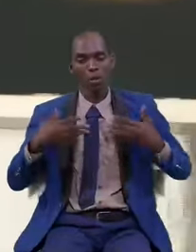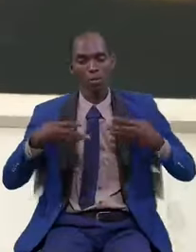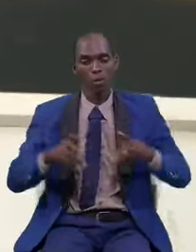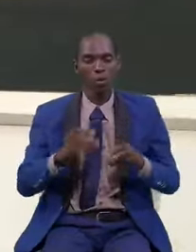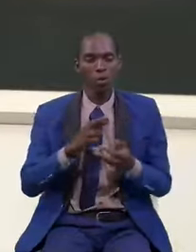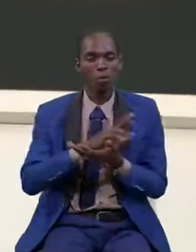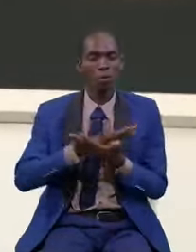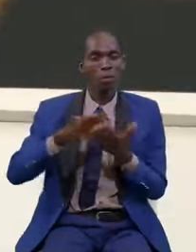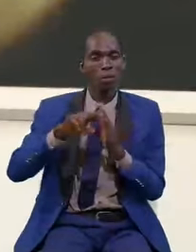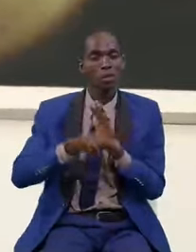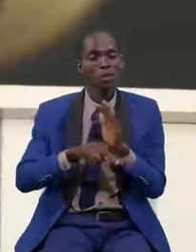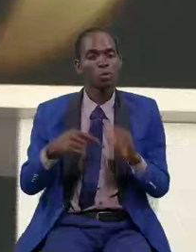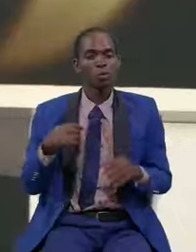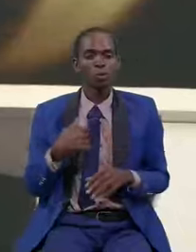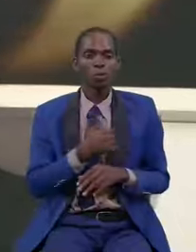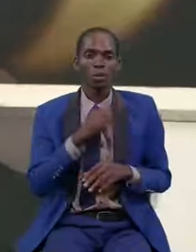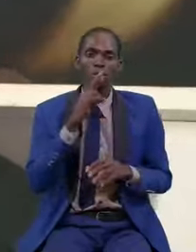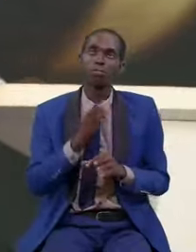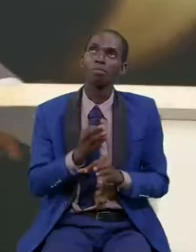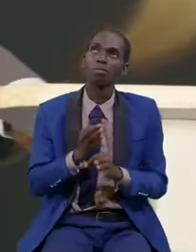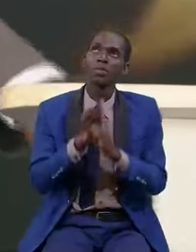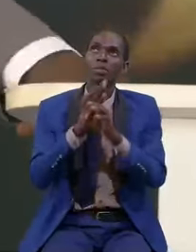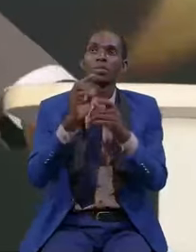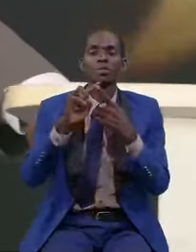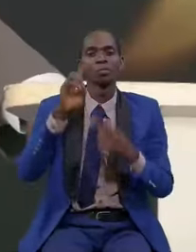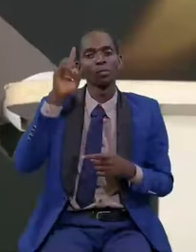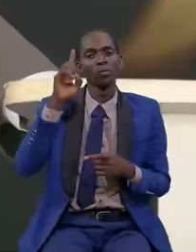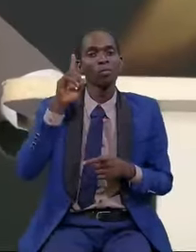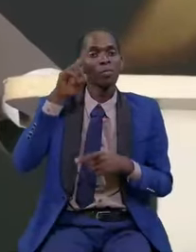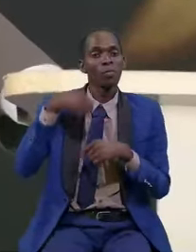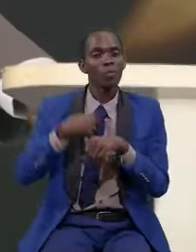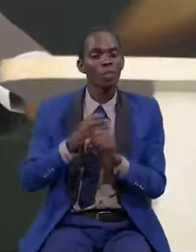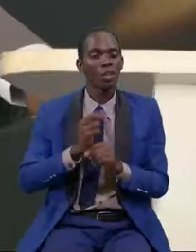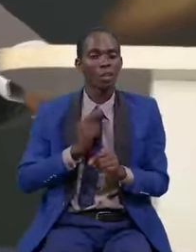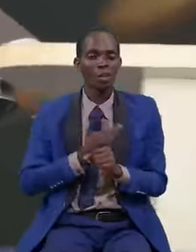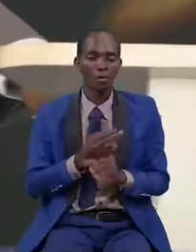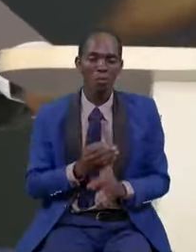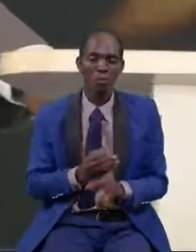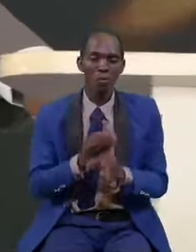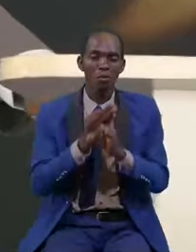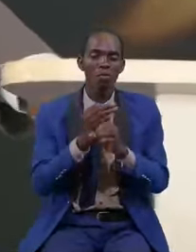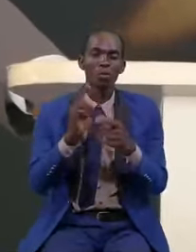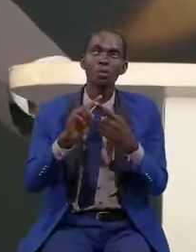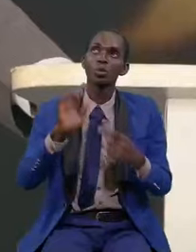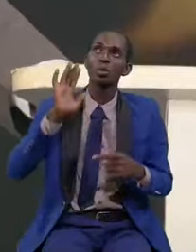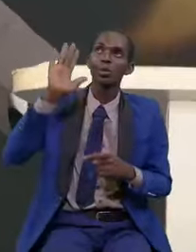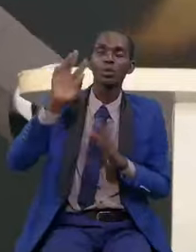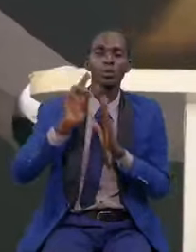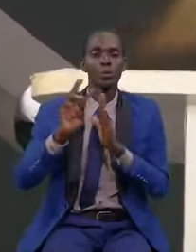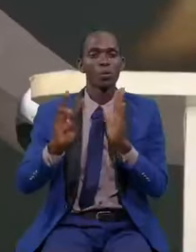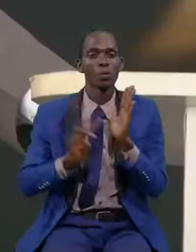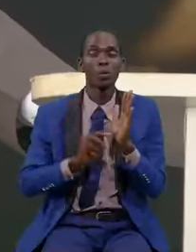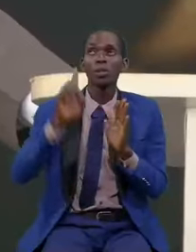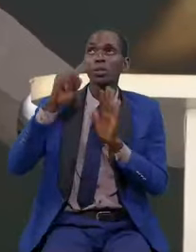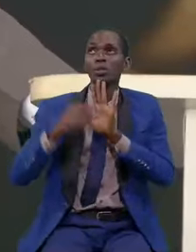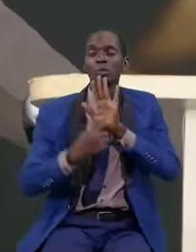justice. Et nous sommes fidèles, il nous rend fidèles, il nous rend fidèles à sa volonté.